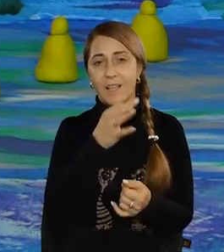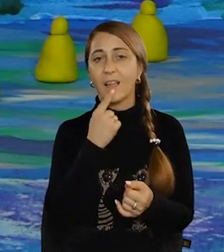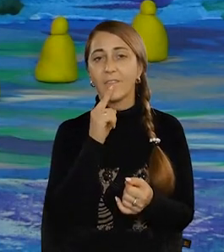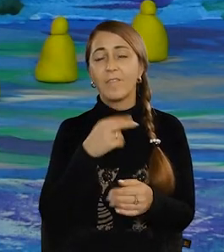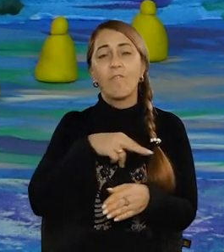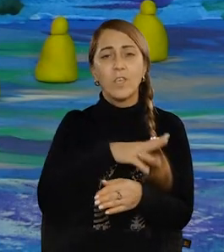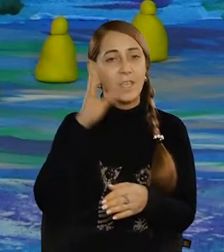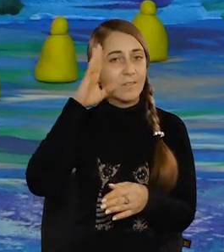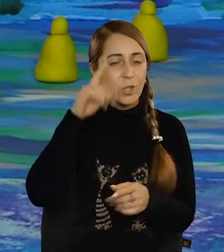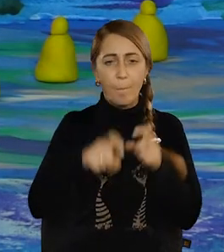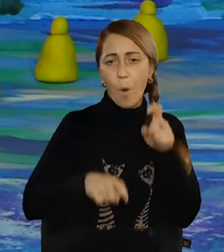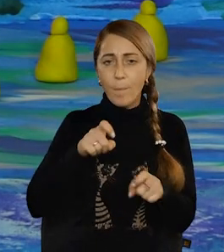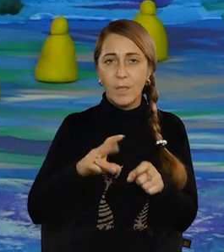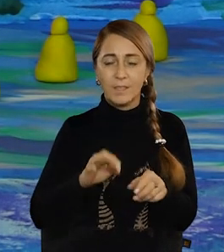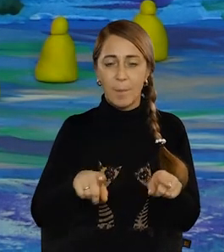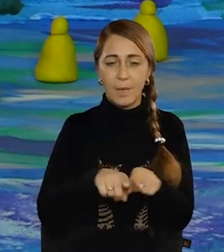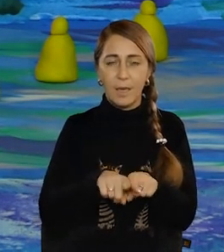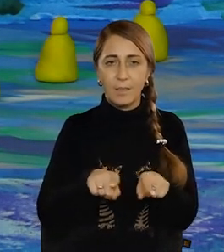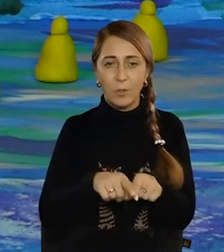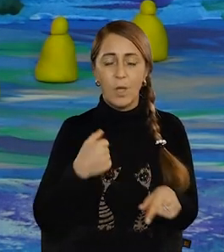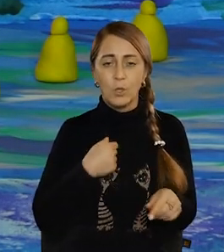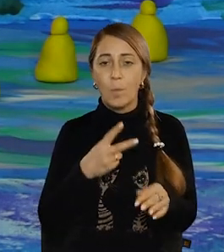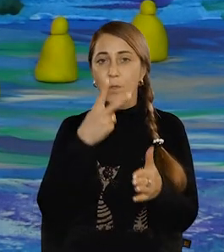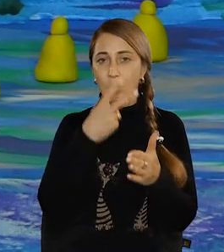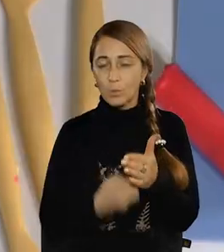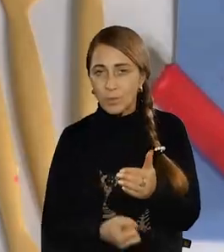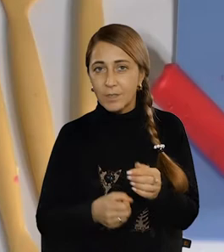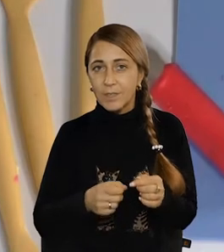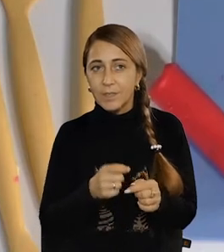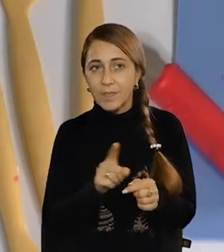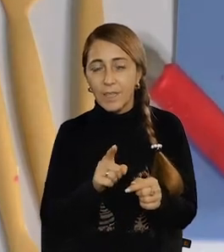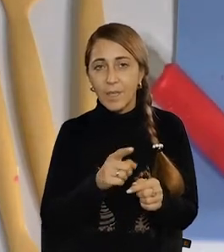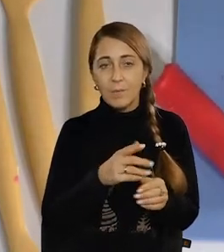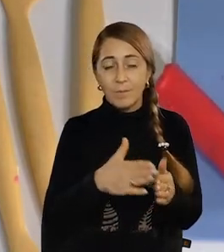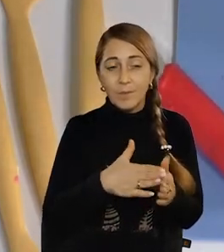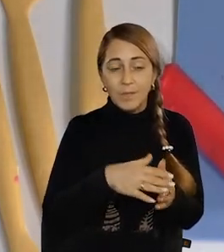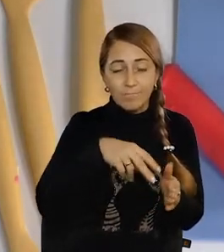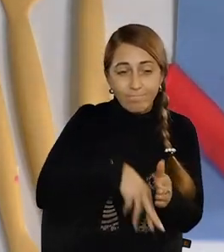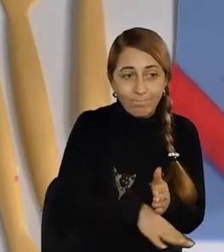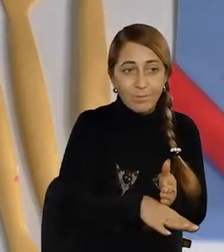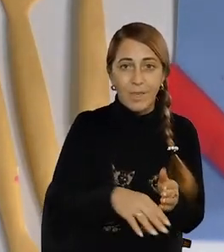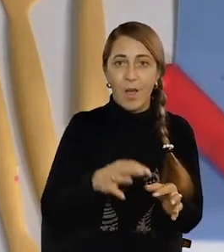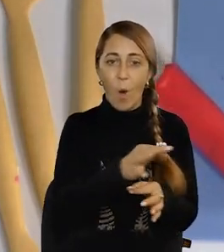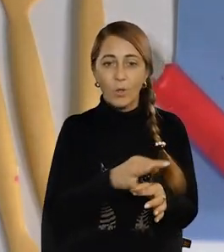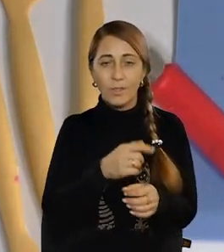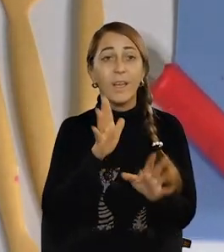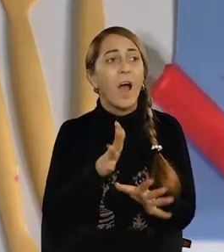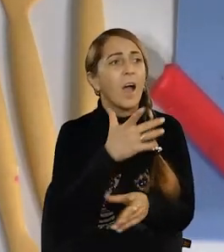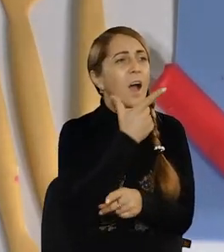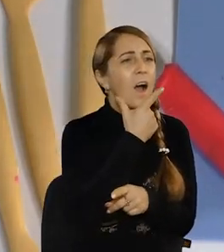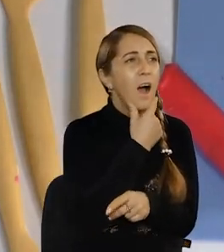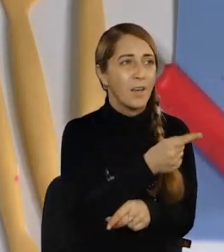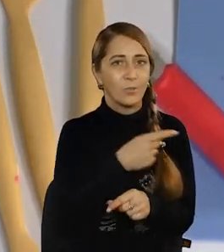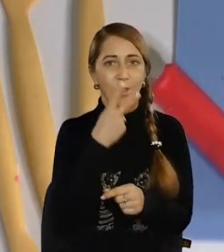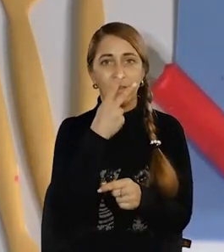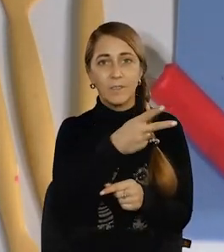вийшла з води і побігла за братиком, щоб з ним спуститися до озера. «Дивись, як гарно!» – промовив протяжно Орео. Вони